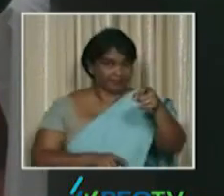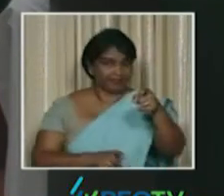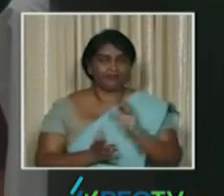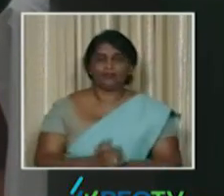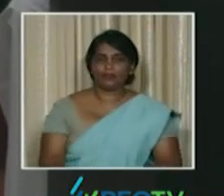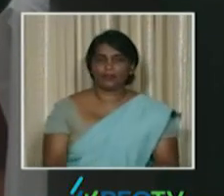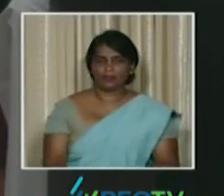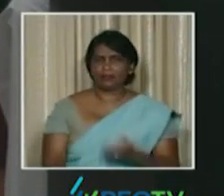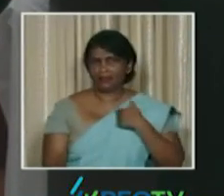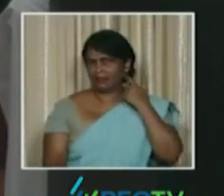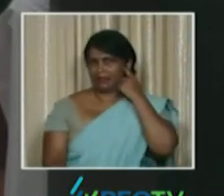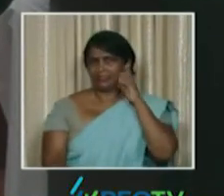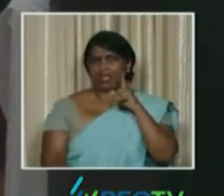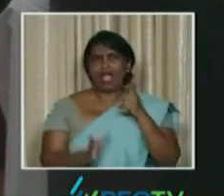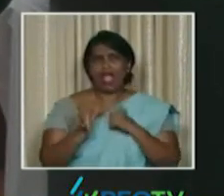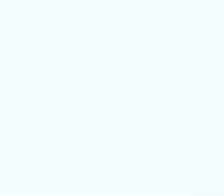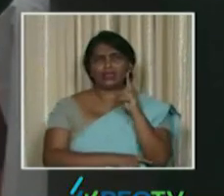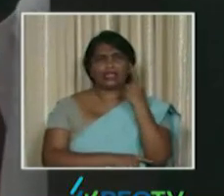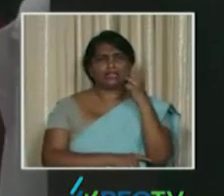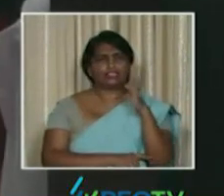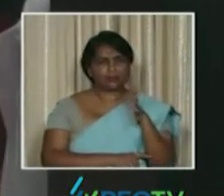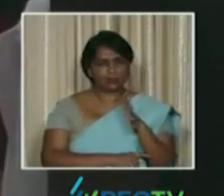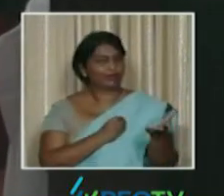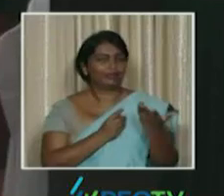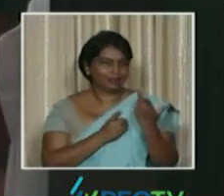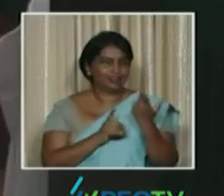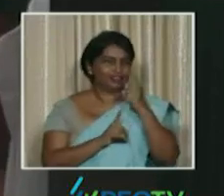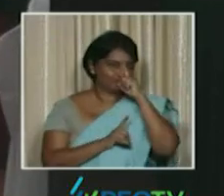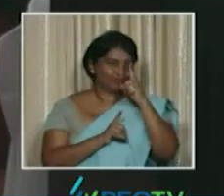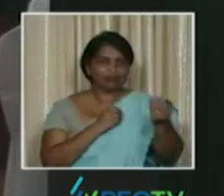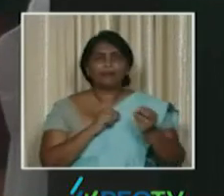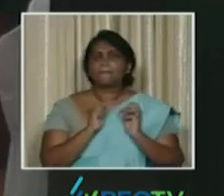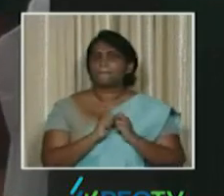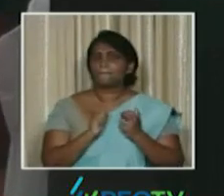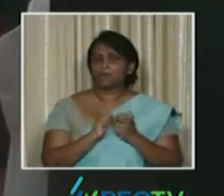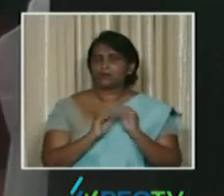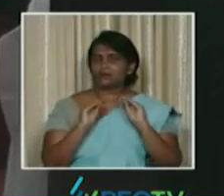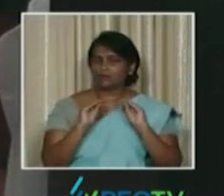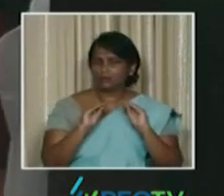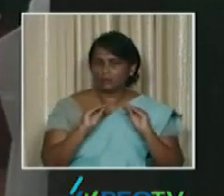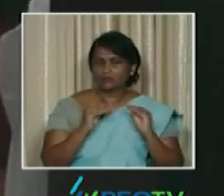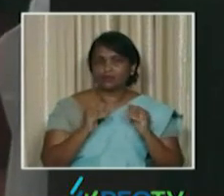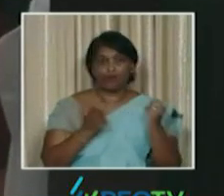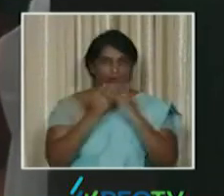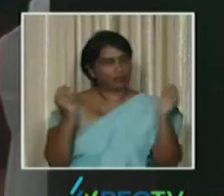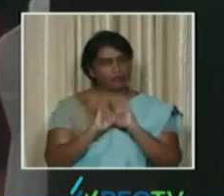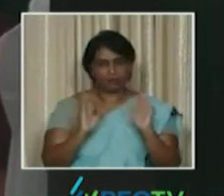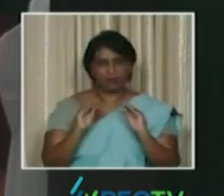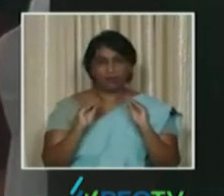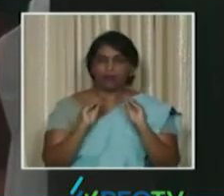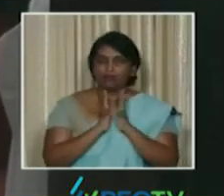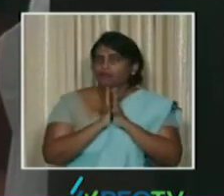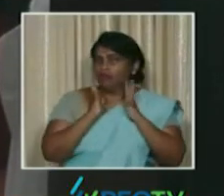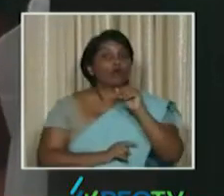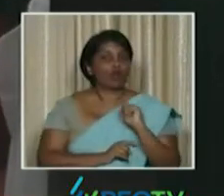එමතුමා මගේ මතක හැටියට අක්කර අඩි 1500 ගන්න එහෙම දුන්නනම් මේ ප්‍රශ්නය යම් තාක් දුරකට මං කියන්නේ සම්පූර්ණෙම කියලා බොහෝ